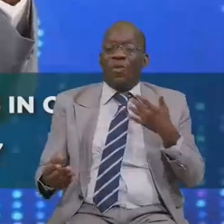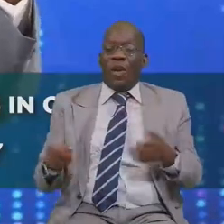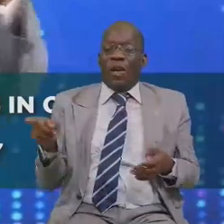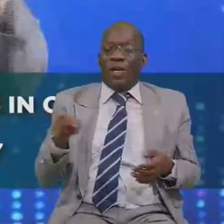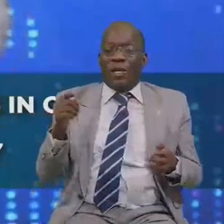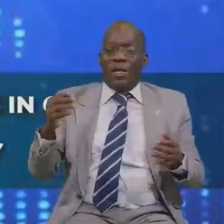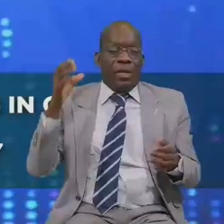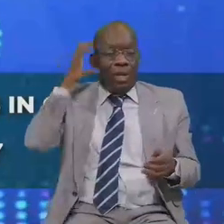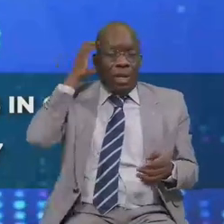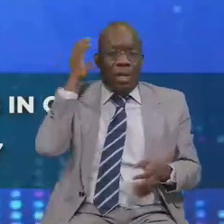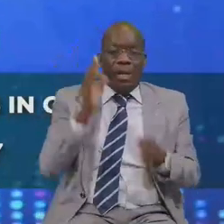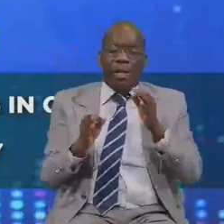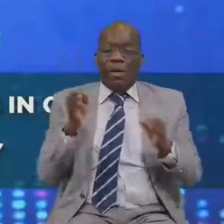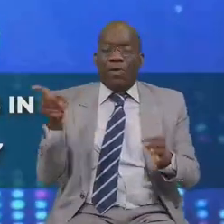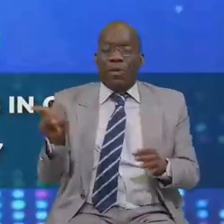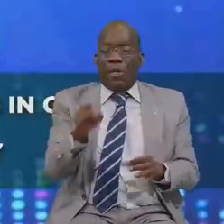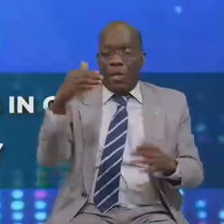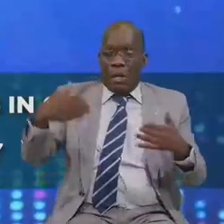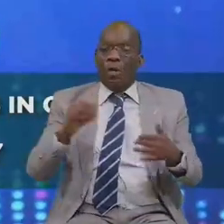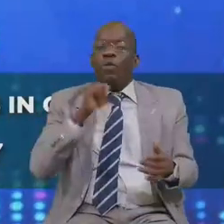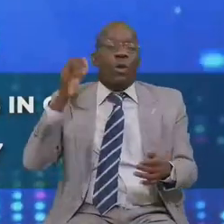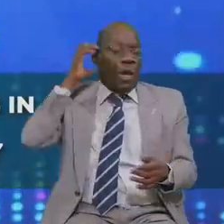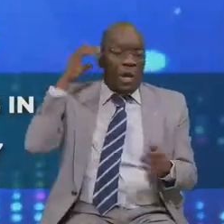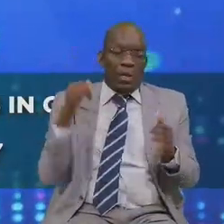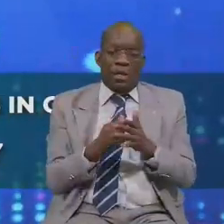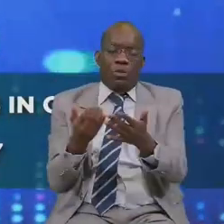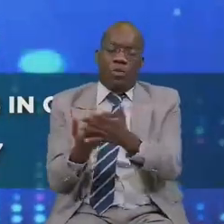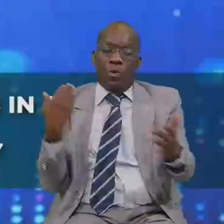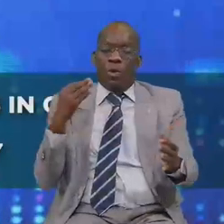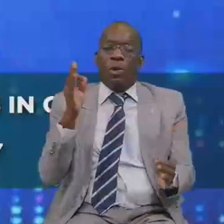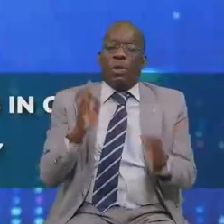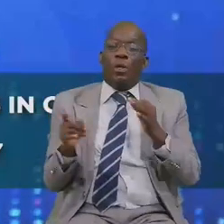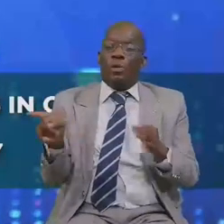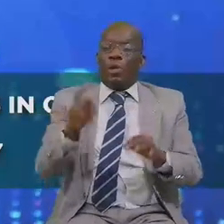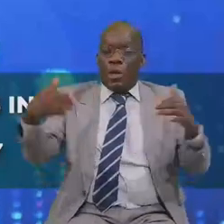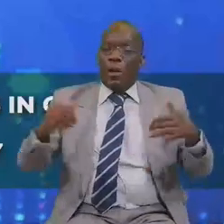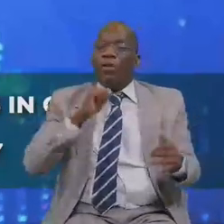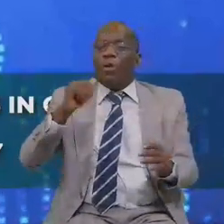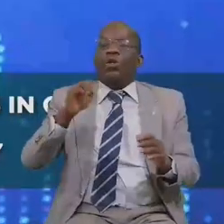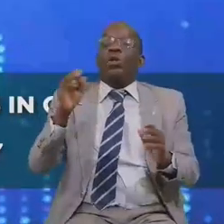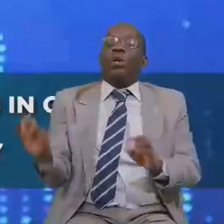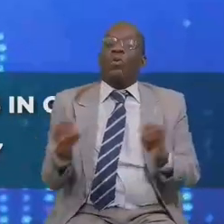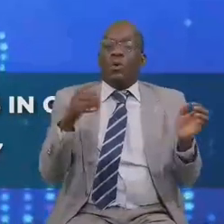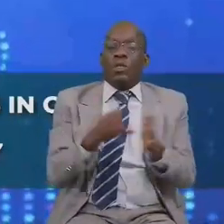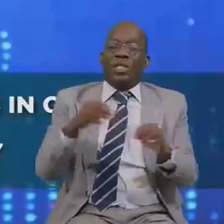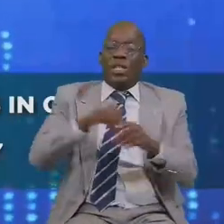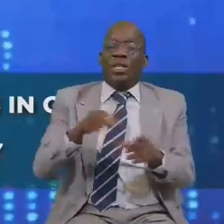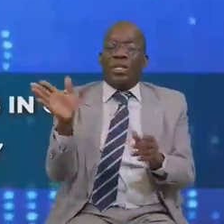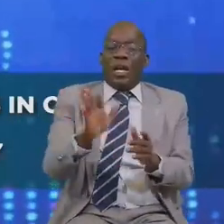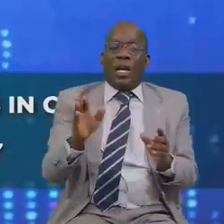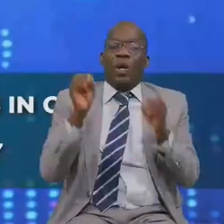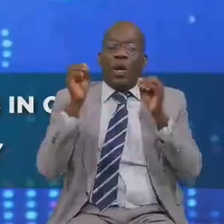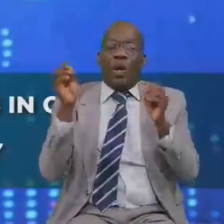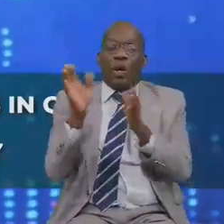avant, s'ils n'avaient pas mis ça dans leur programme avant, s'ils n'avaient jamais prêché quelque